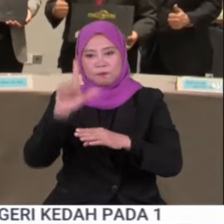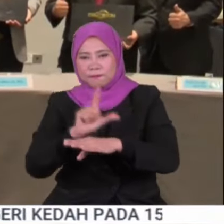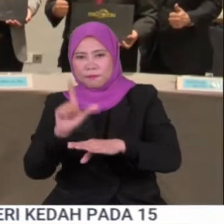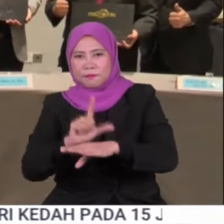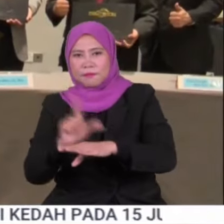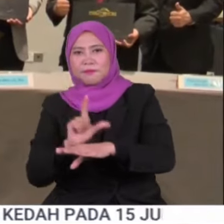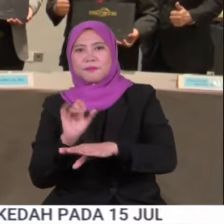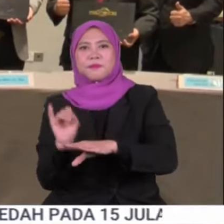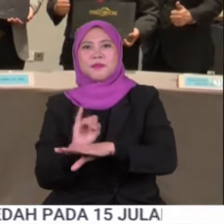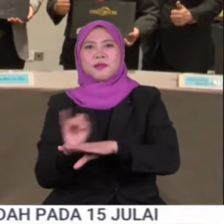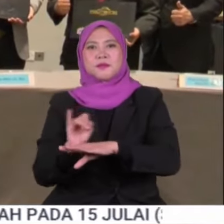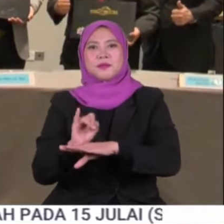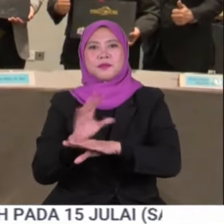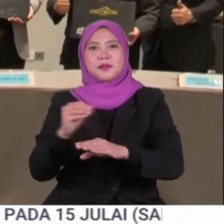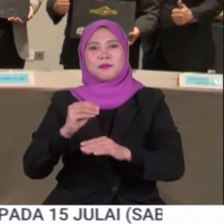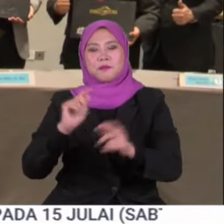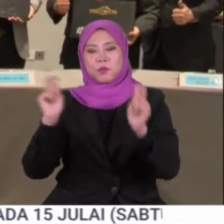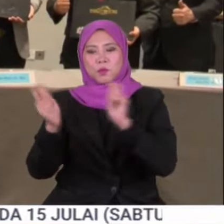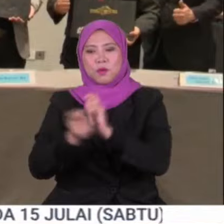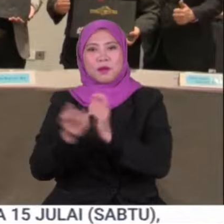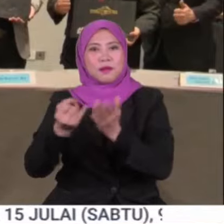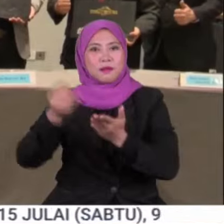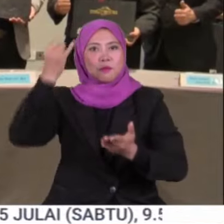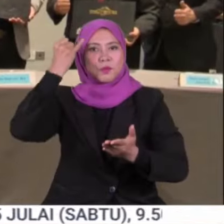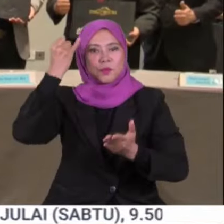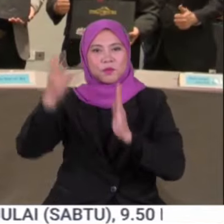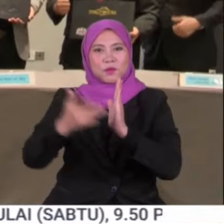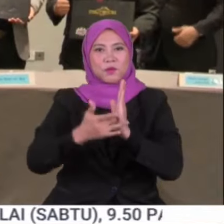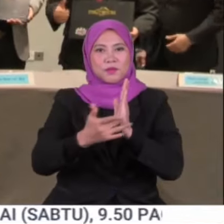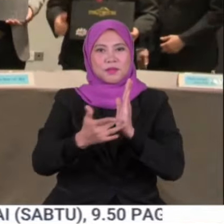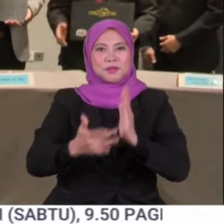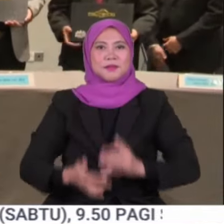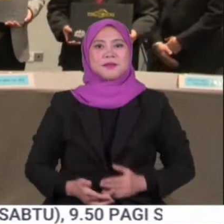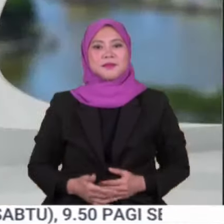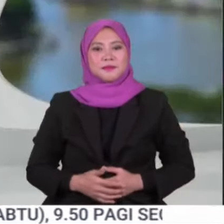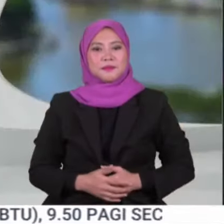latihan industri dan pertukaran pengetahuan teknologi.